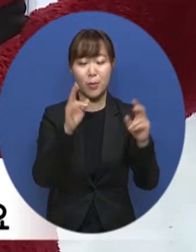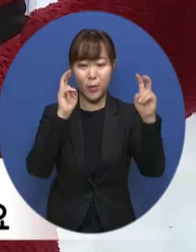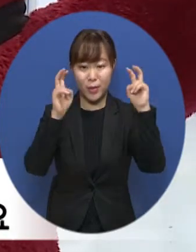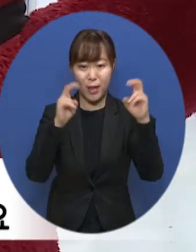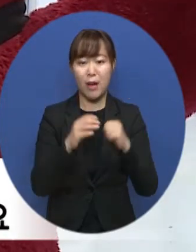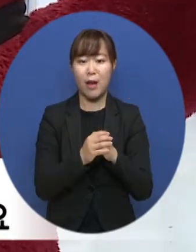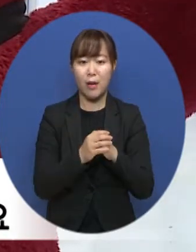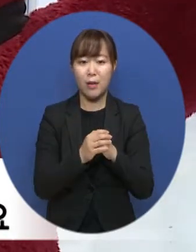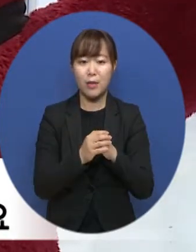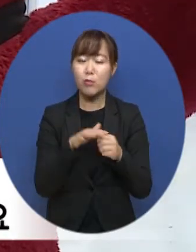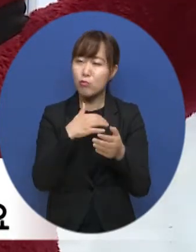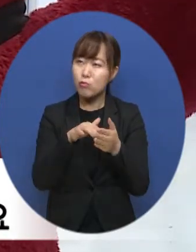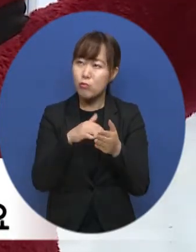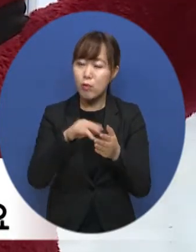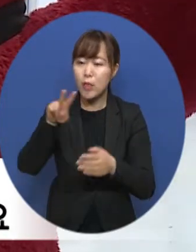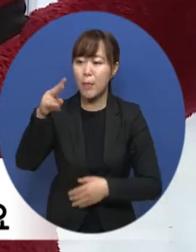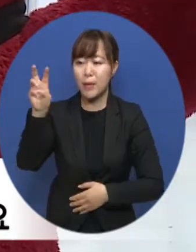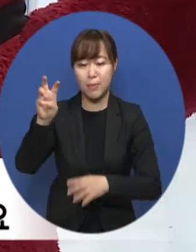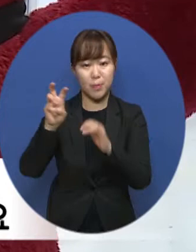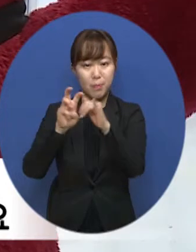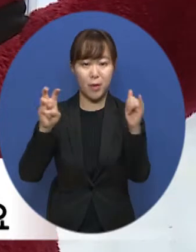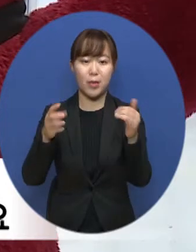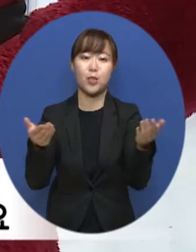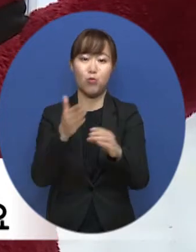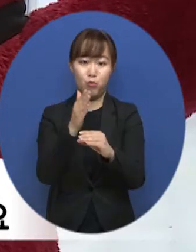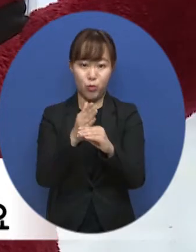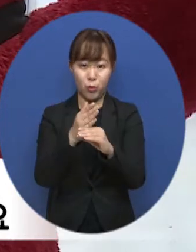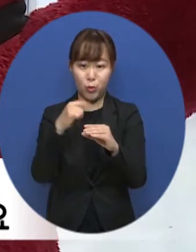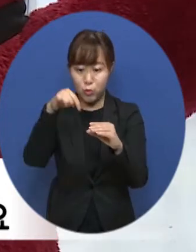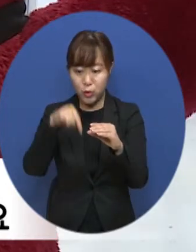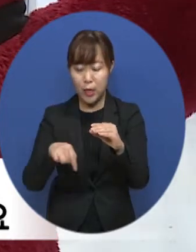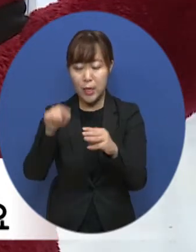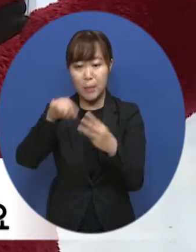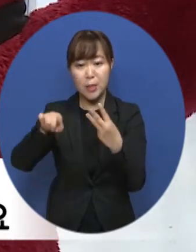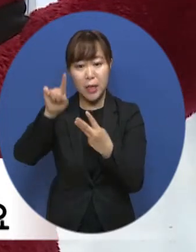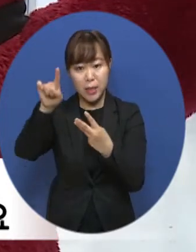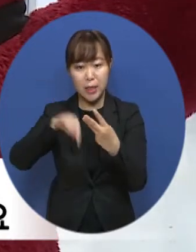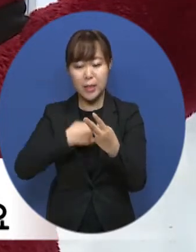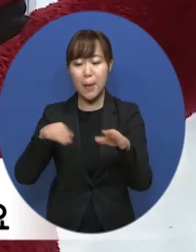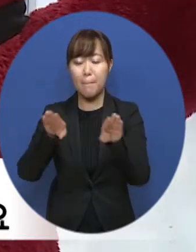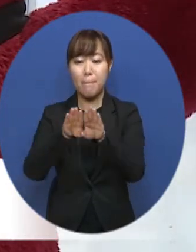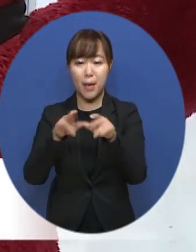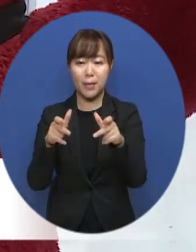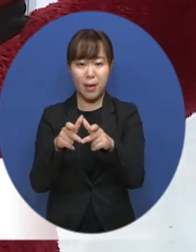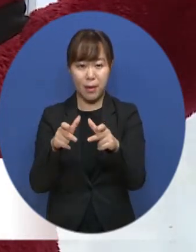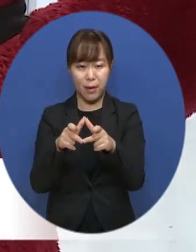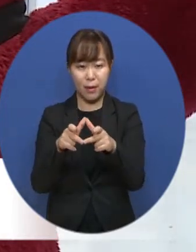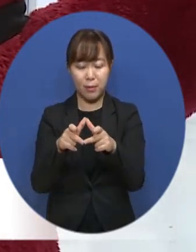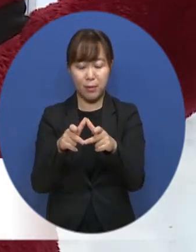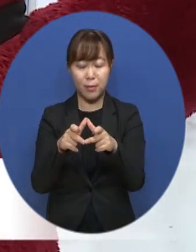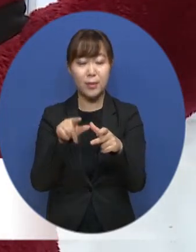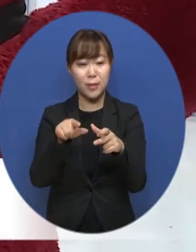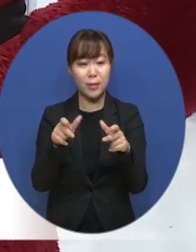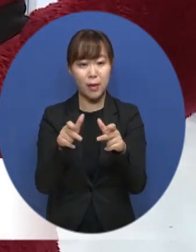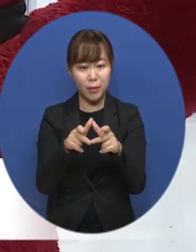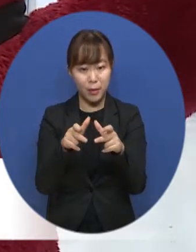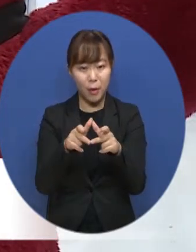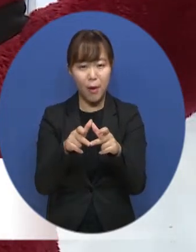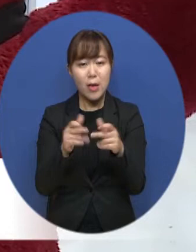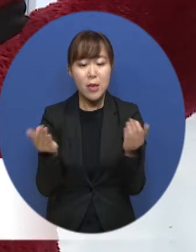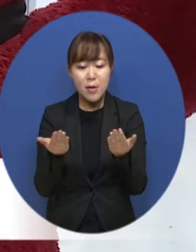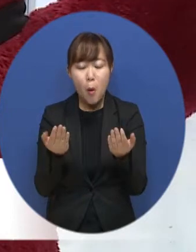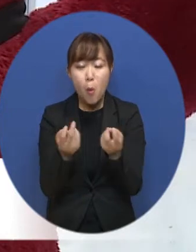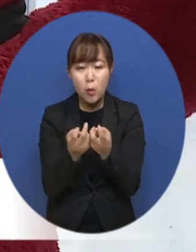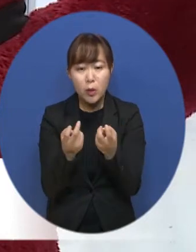장애인 이게 30 명 정도가 일하고 있구요 어 그 중에서 3분의 1이 자폐성 장애인 들이에요 저희 자폐성 장애인 들이